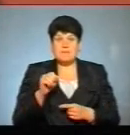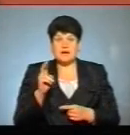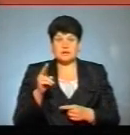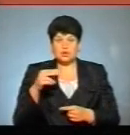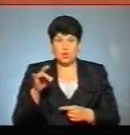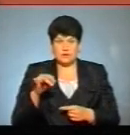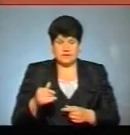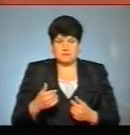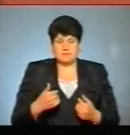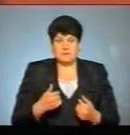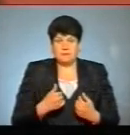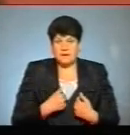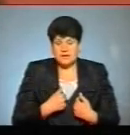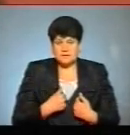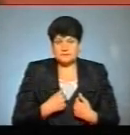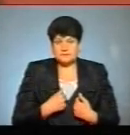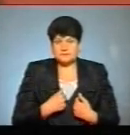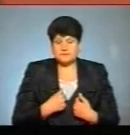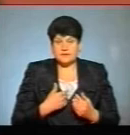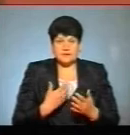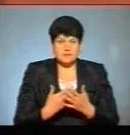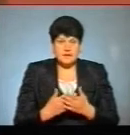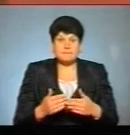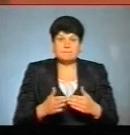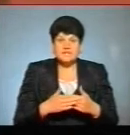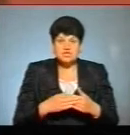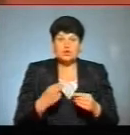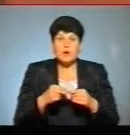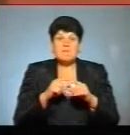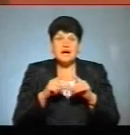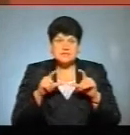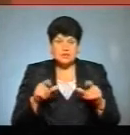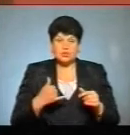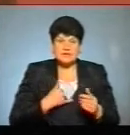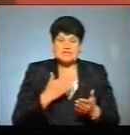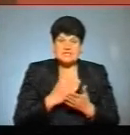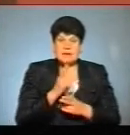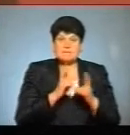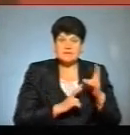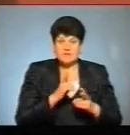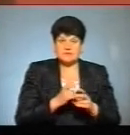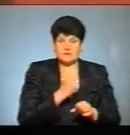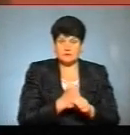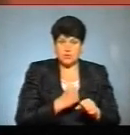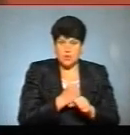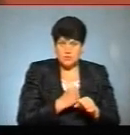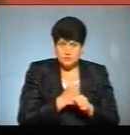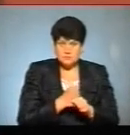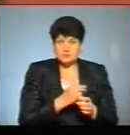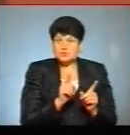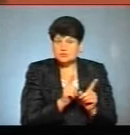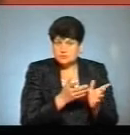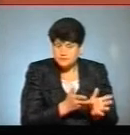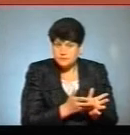Мало того, ми, ну, скажімо, навіть ближче до магазину, тому що у нас є підприємство, яке виготовляє певний продукт, і